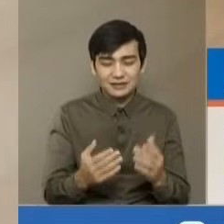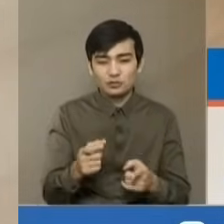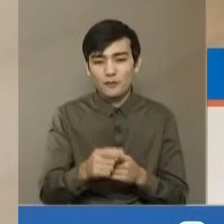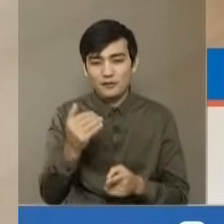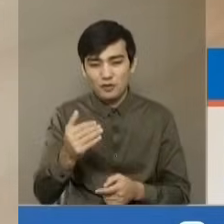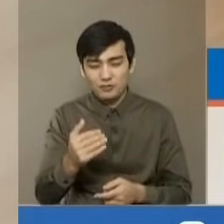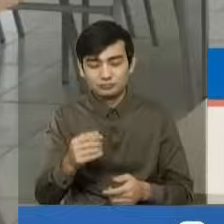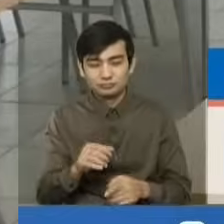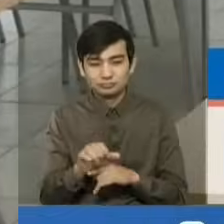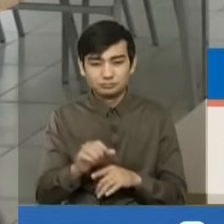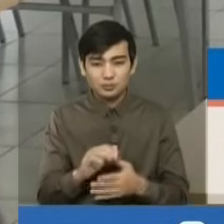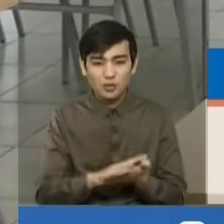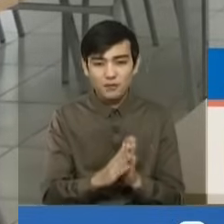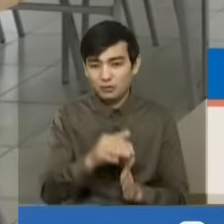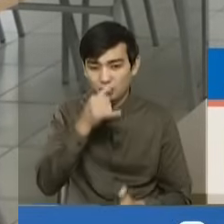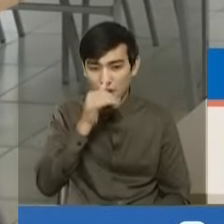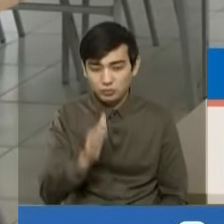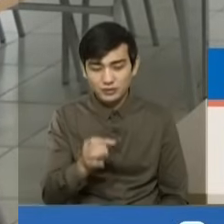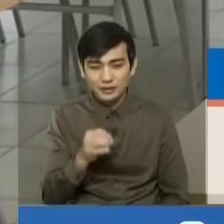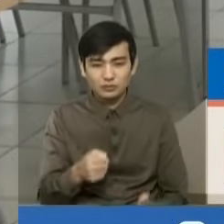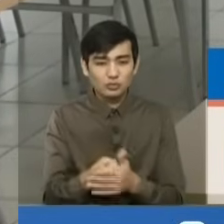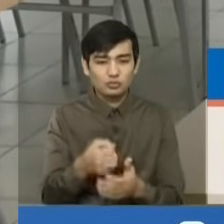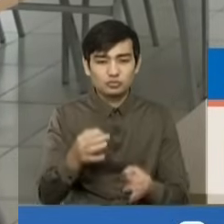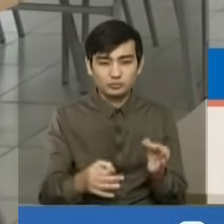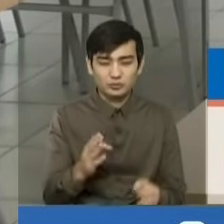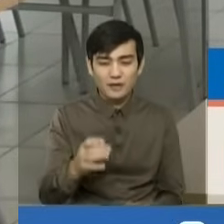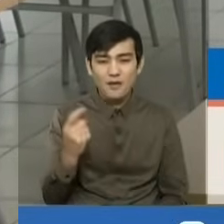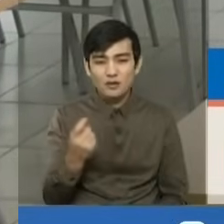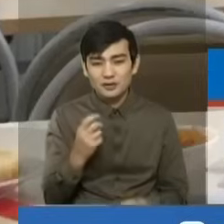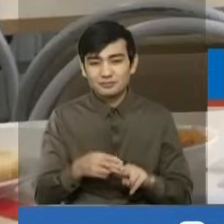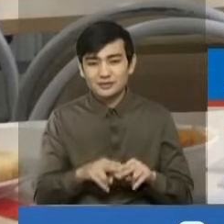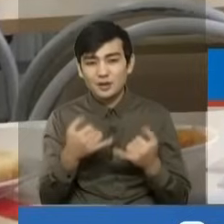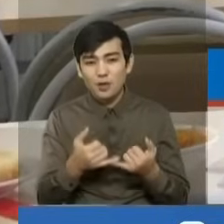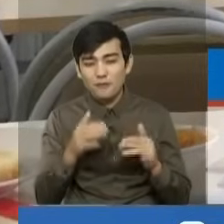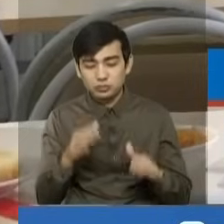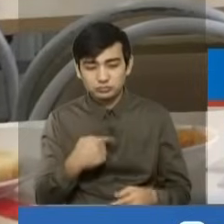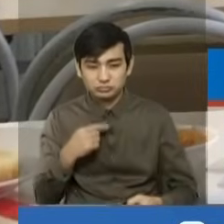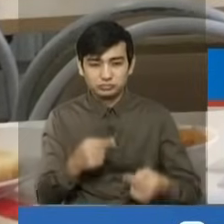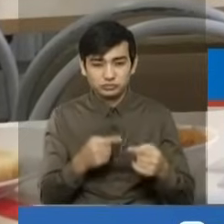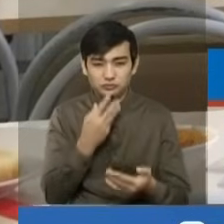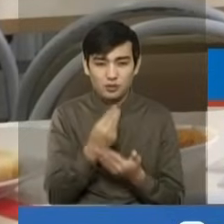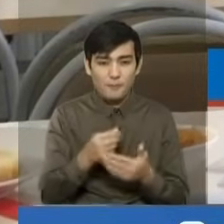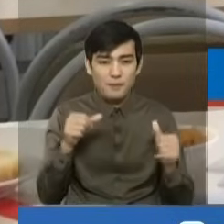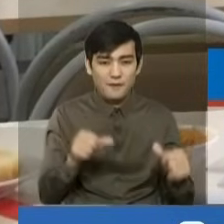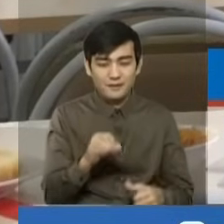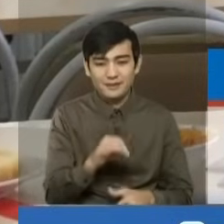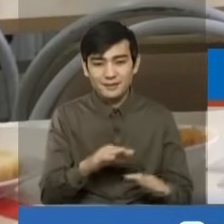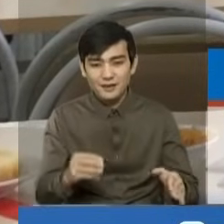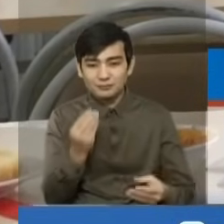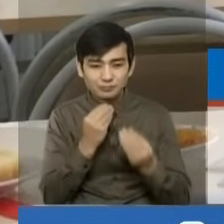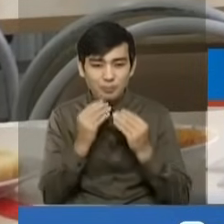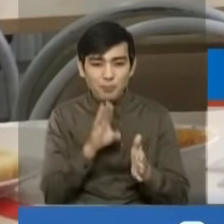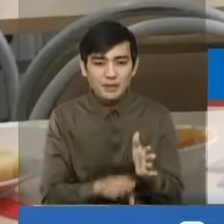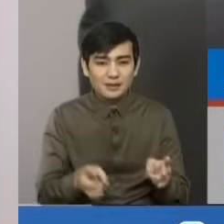отдел образования договорятся дело дойдет до суда и пока владельцы столовых будут отстаивать свои права дети могут остаться